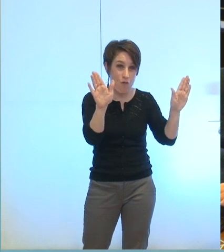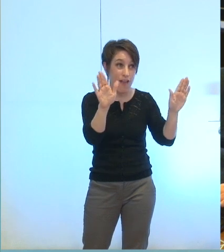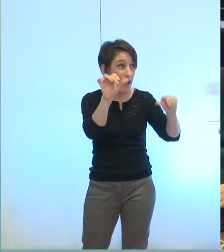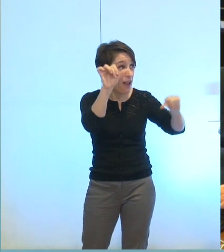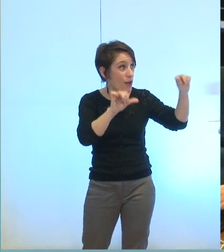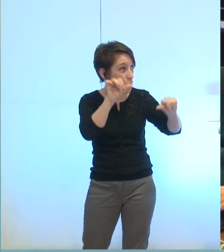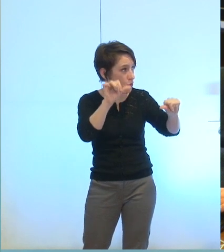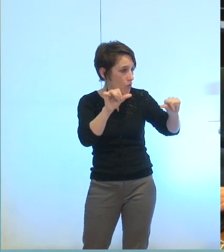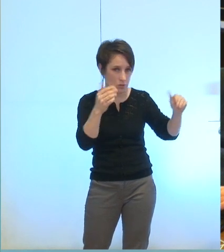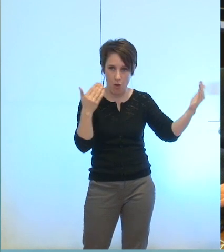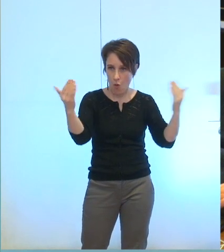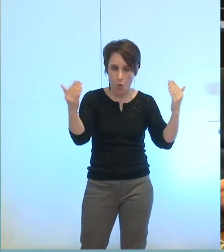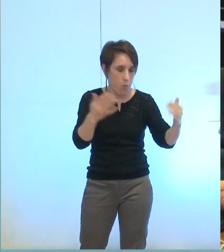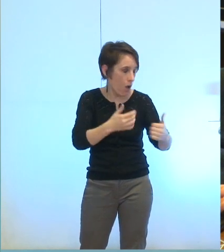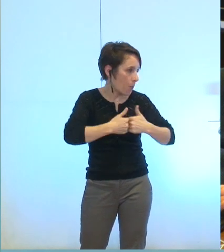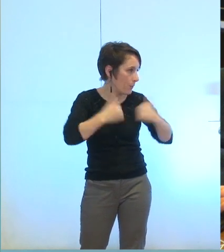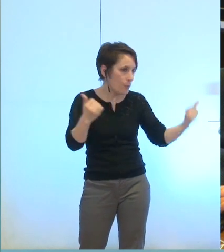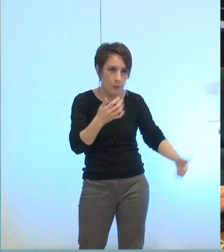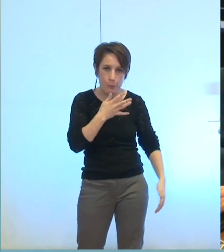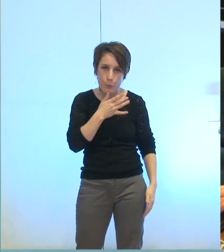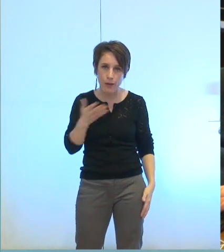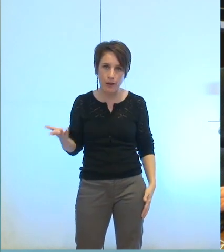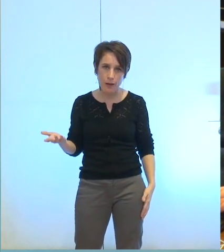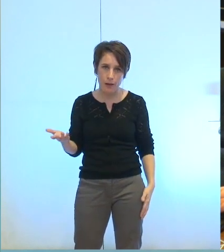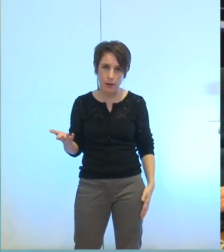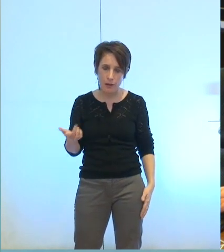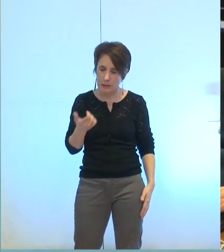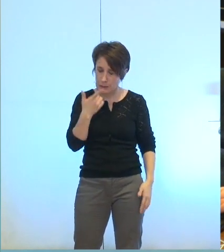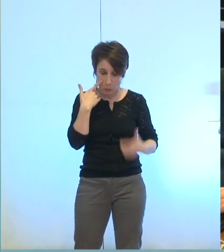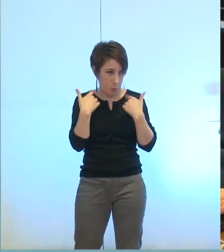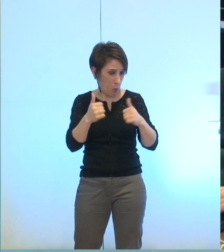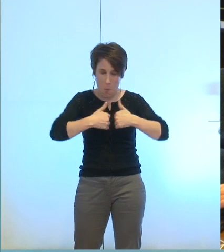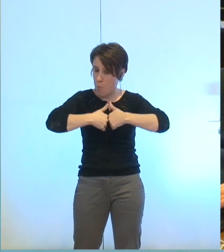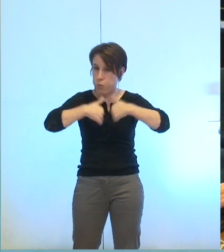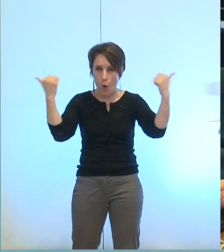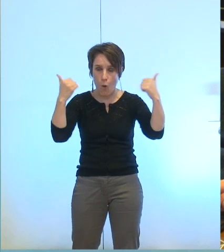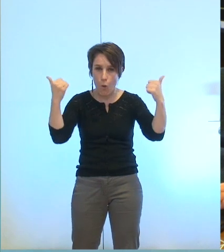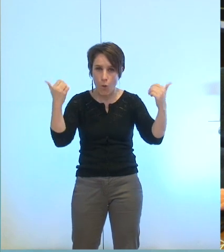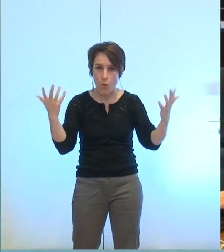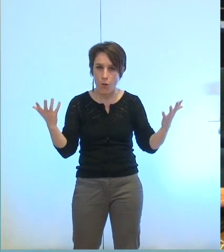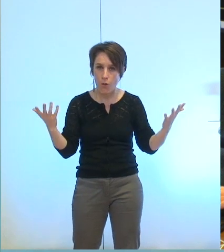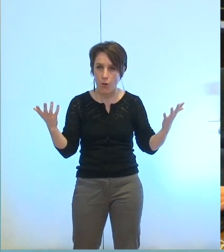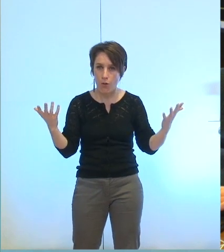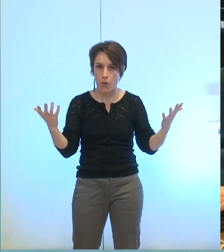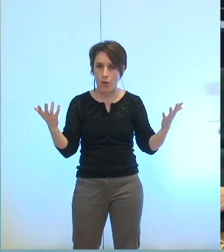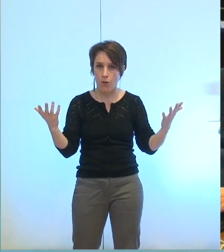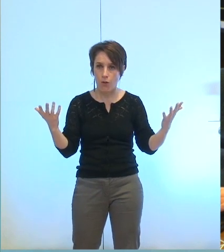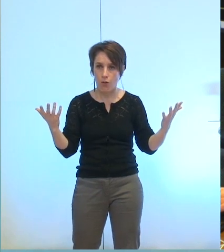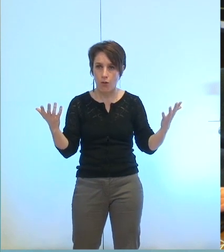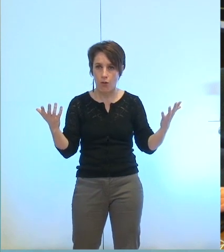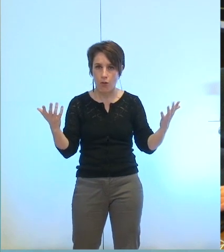concurrence il y a quand même une différence évidente vous êtes dans la procédure d'un